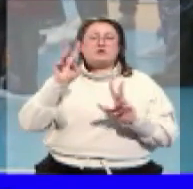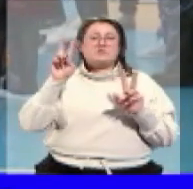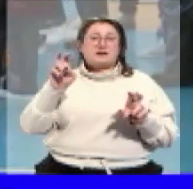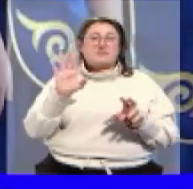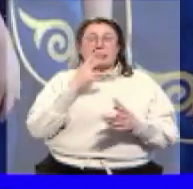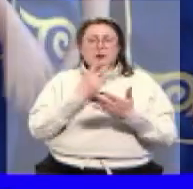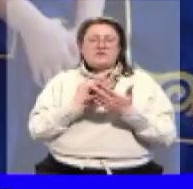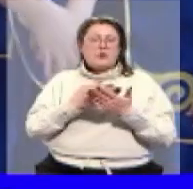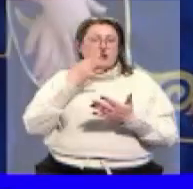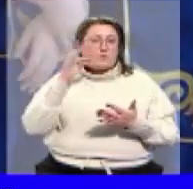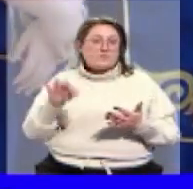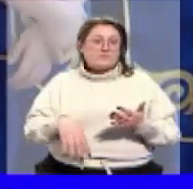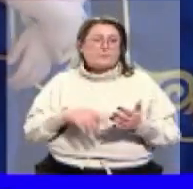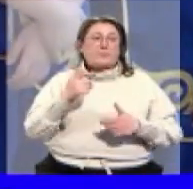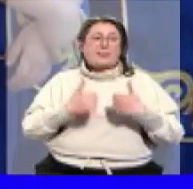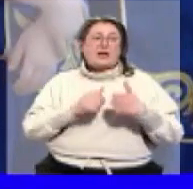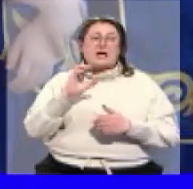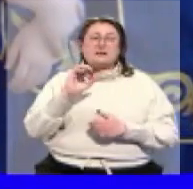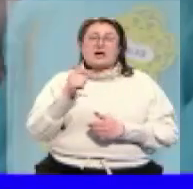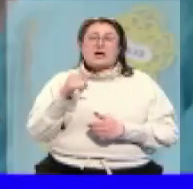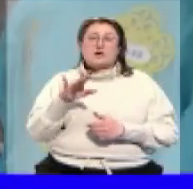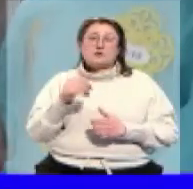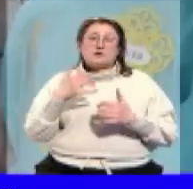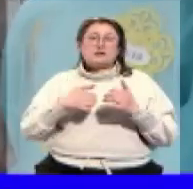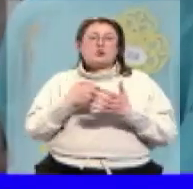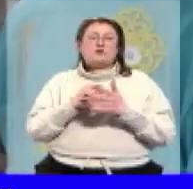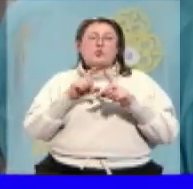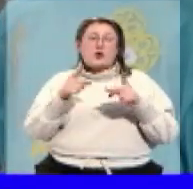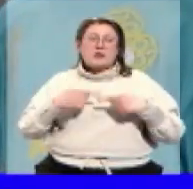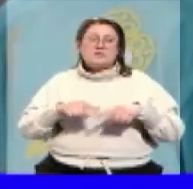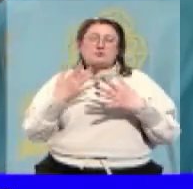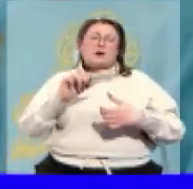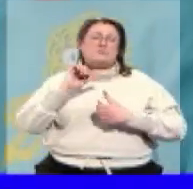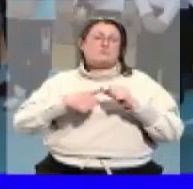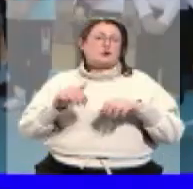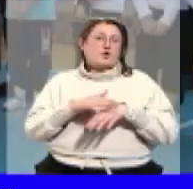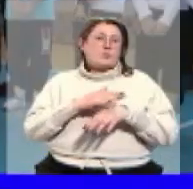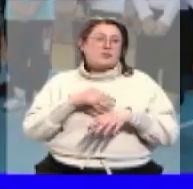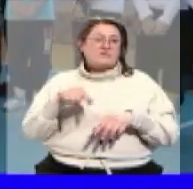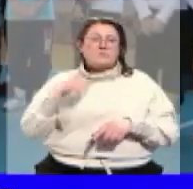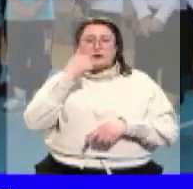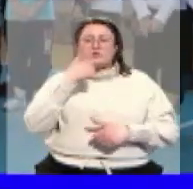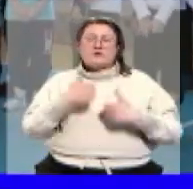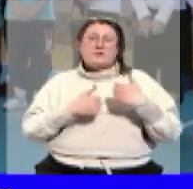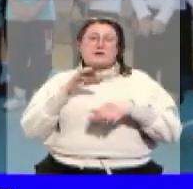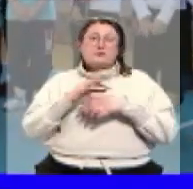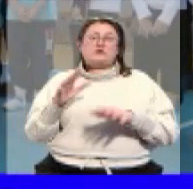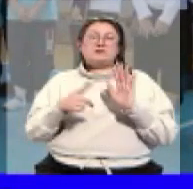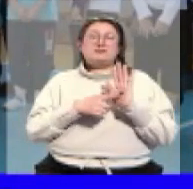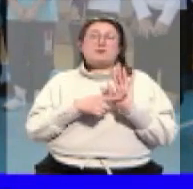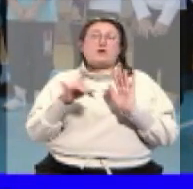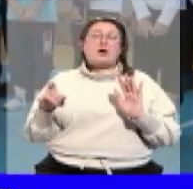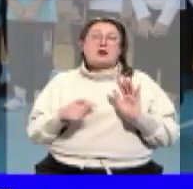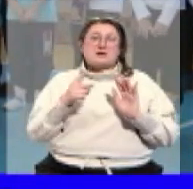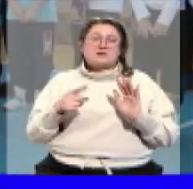свои навыки. Проведение турнира по асыгату среди дошкольных организаций стало доброй традицией. В этом году соревнования проходят уже в 7-й